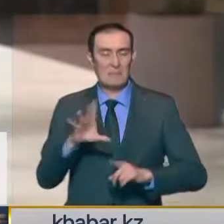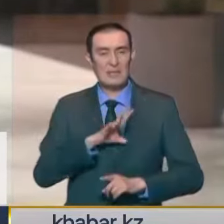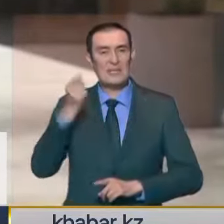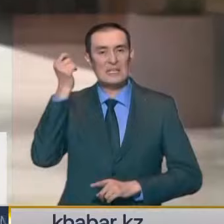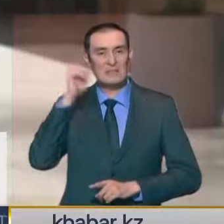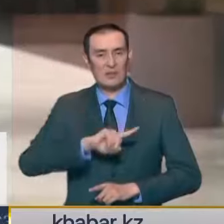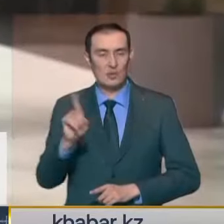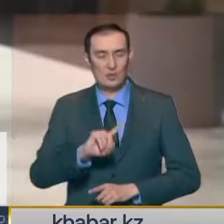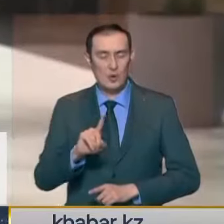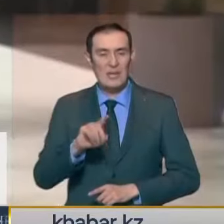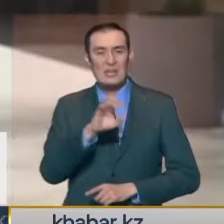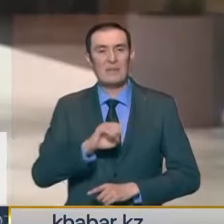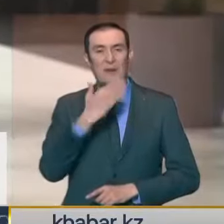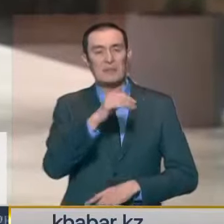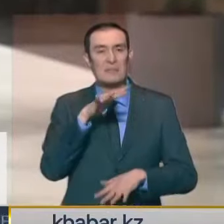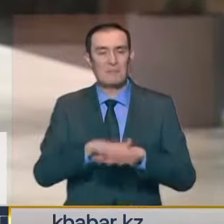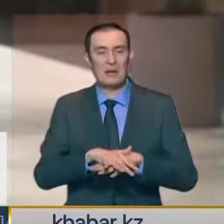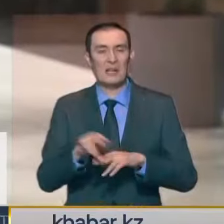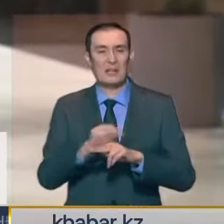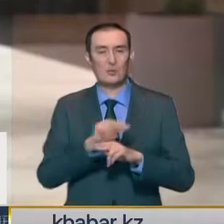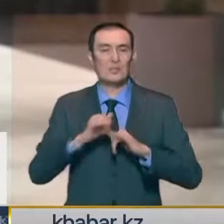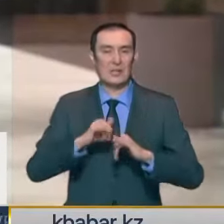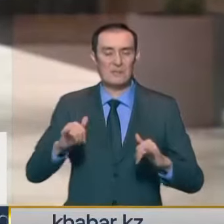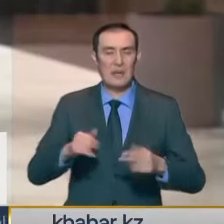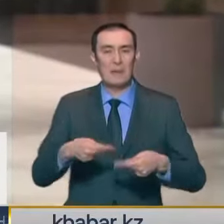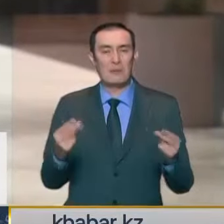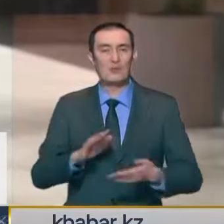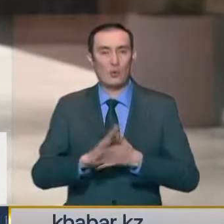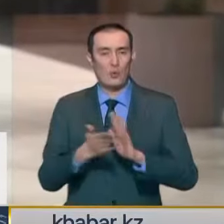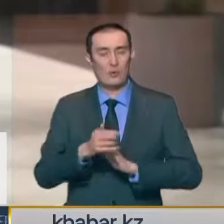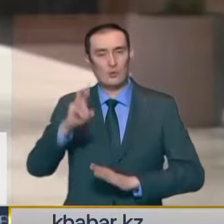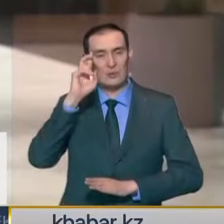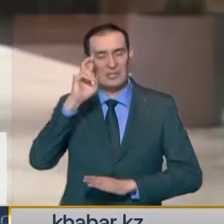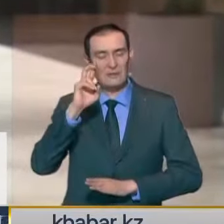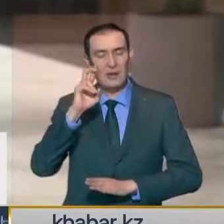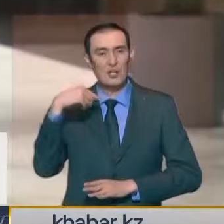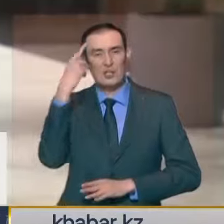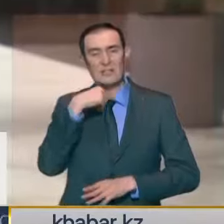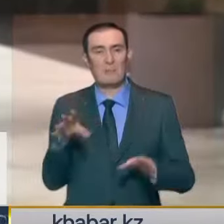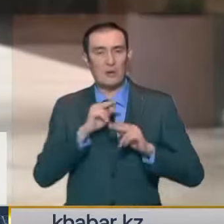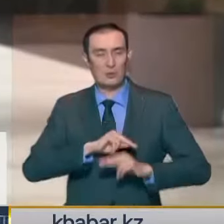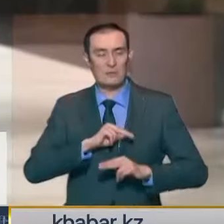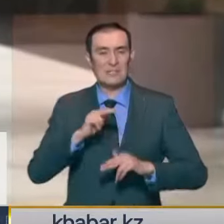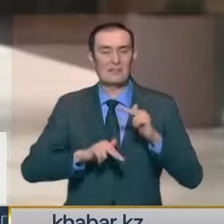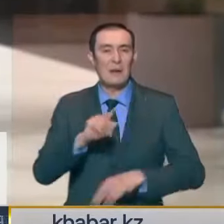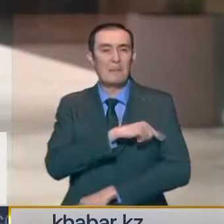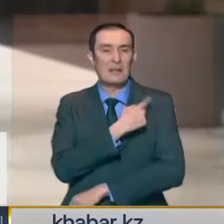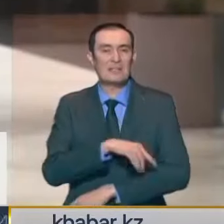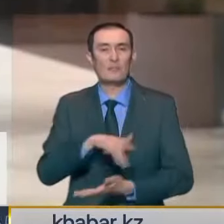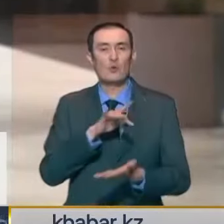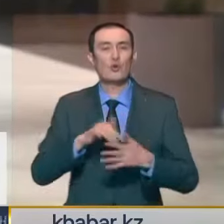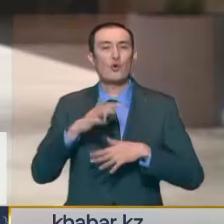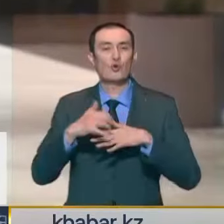известно о том что Европейский банк реконструкции и развития подпишет договор государственно-частного партнёрстве о строительстве больницы в городе